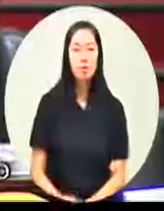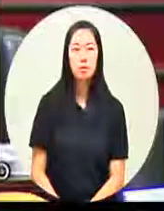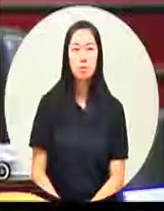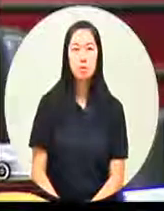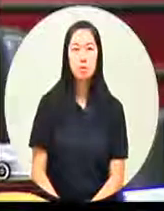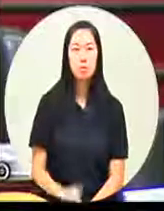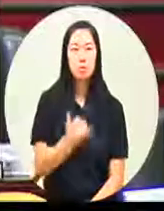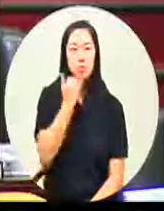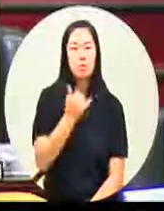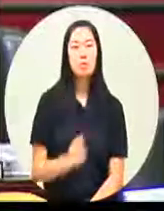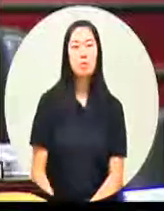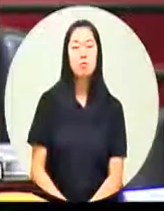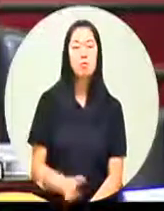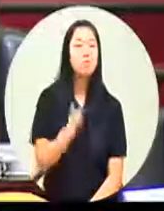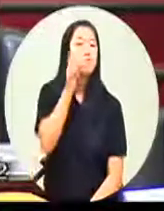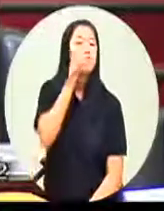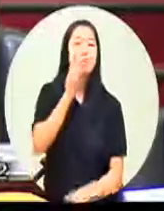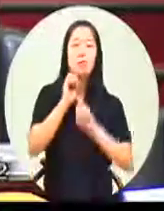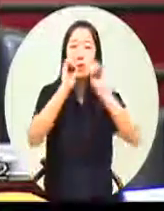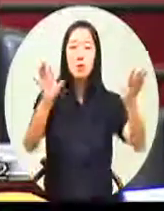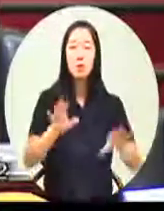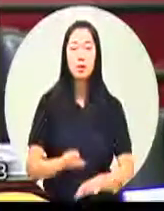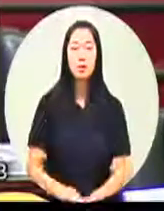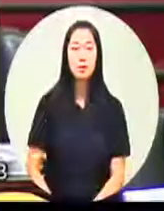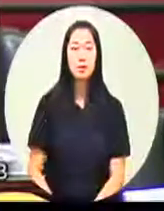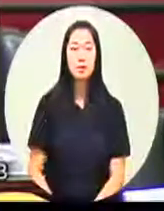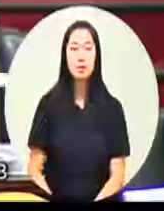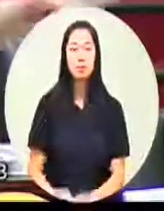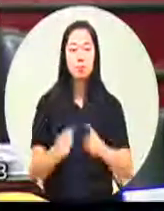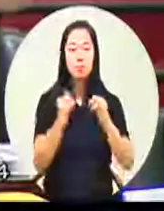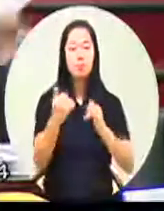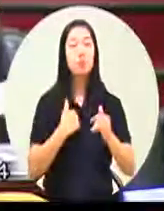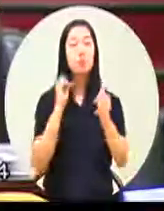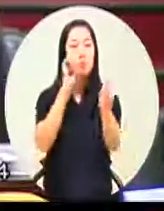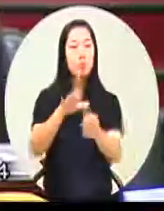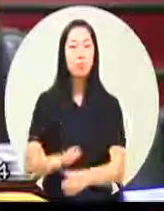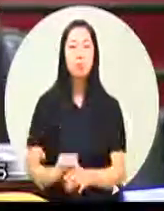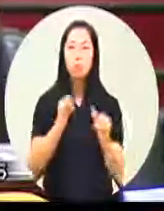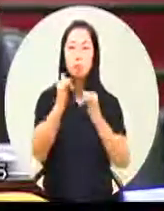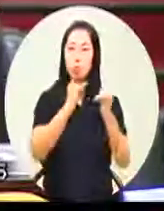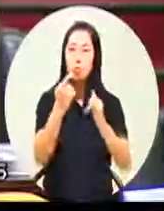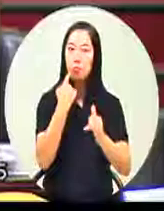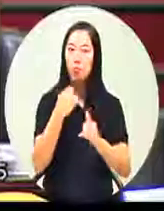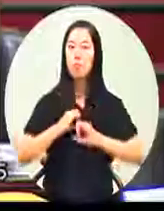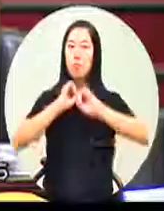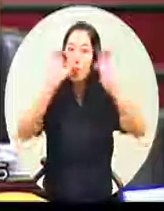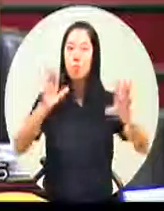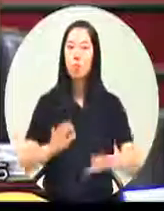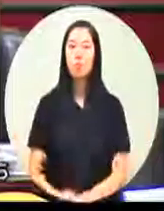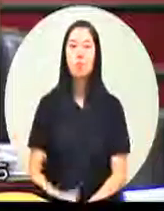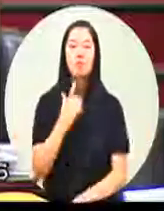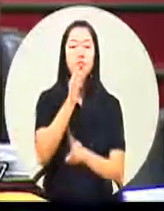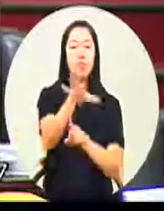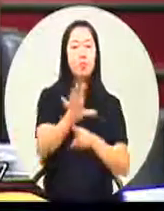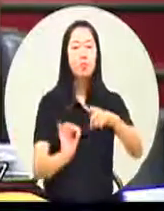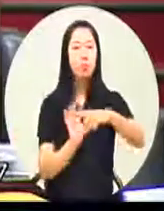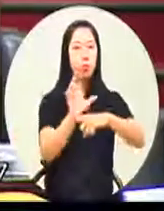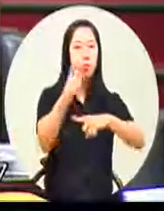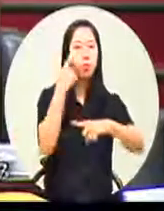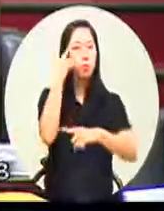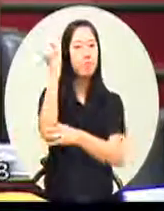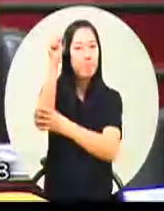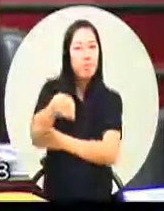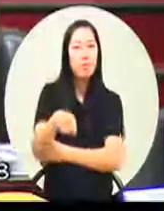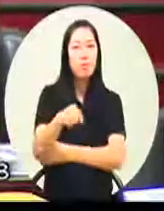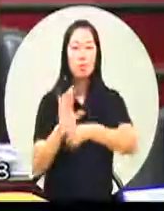以大言不惭地告诉民众，告诉社会，美浓有80%的人赞成